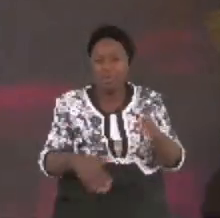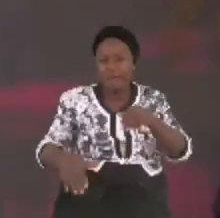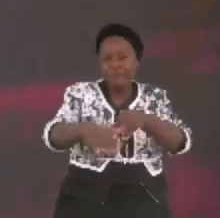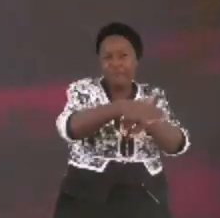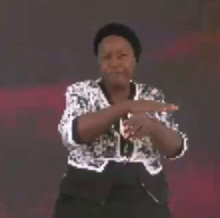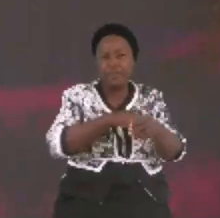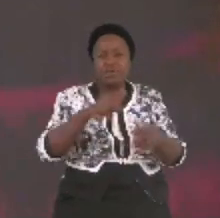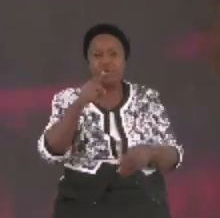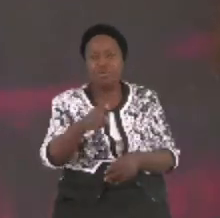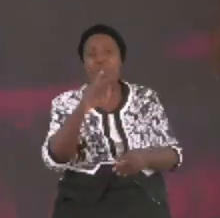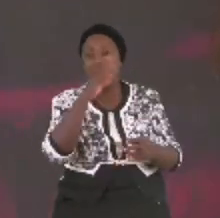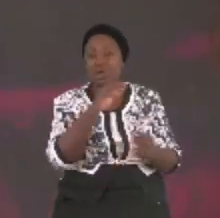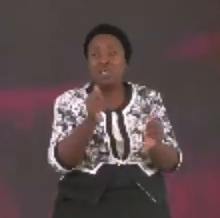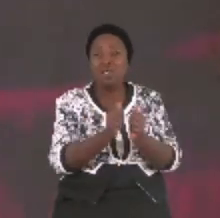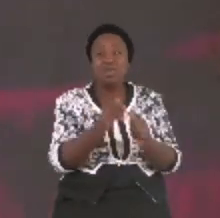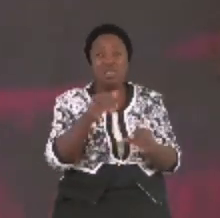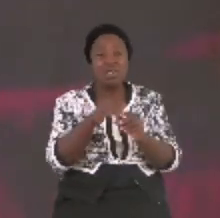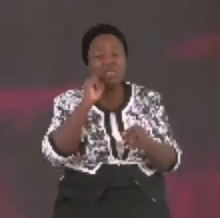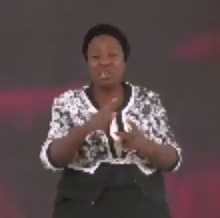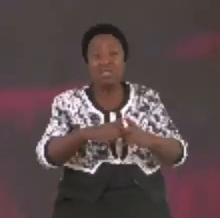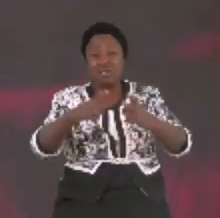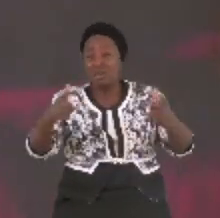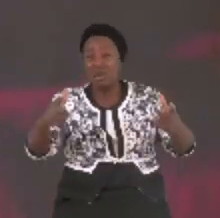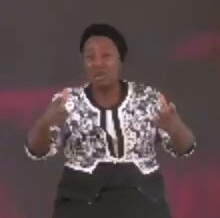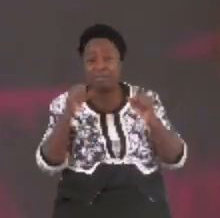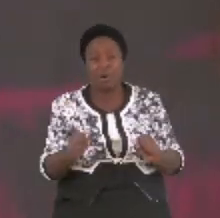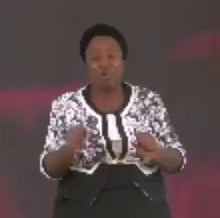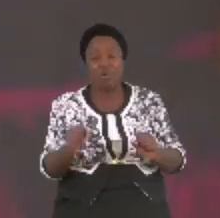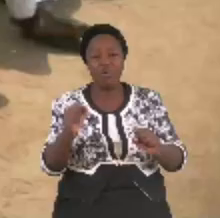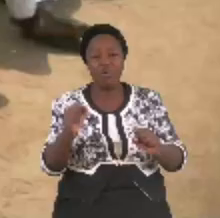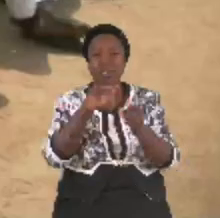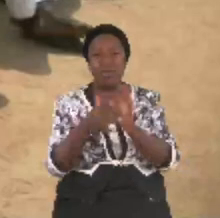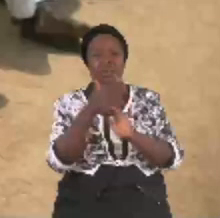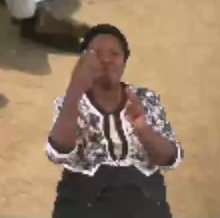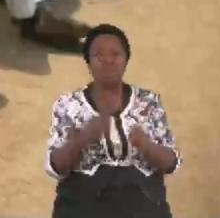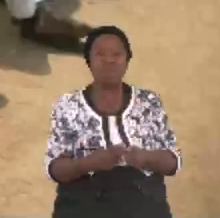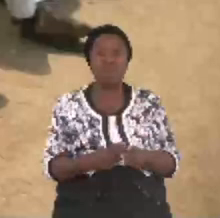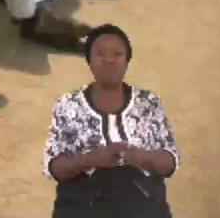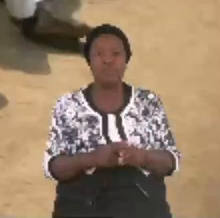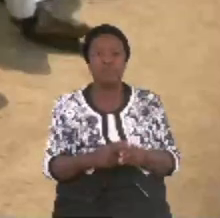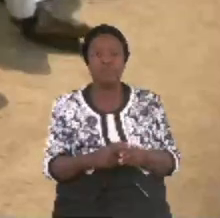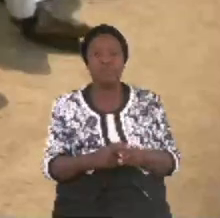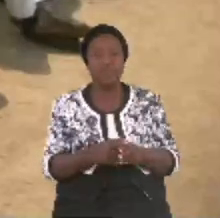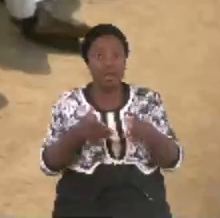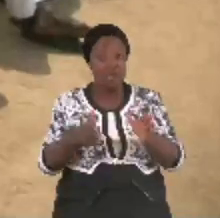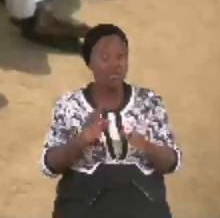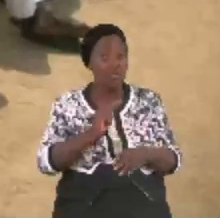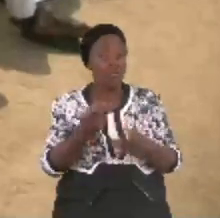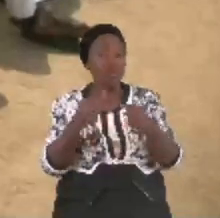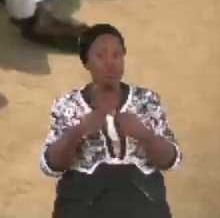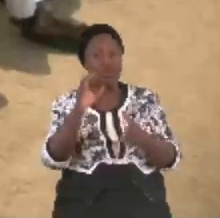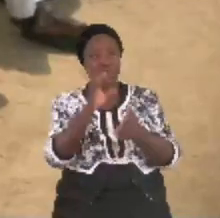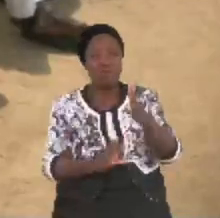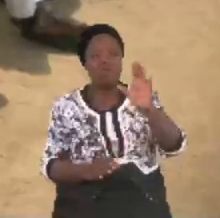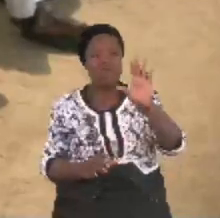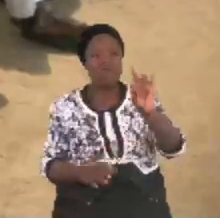Il va te saturer de sa puissance irrésistible au nom de Jésus. Chapitre